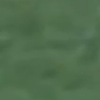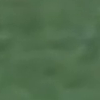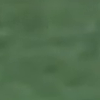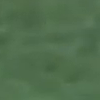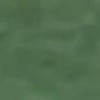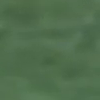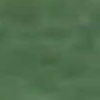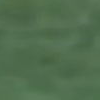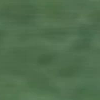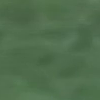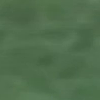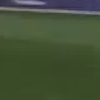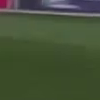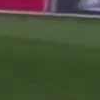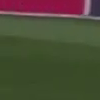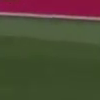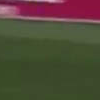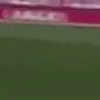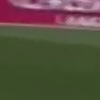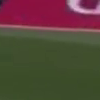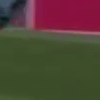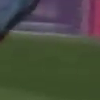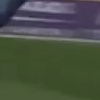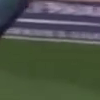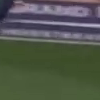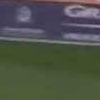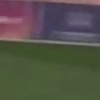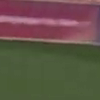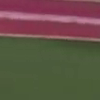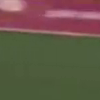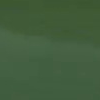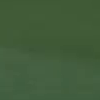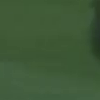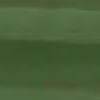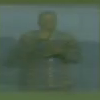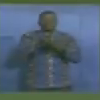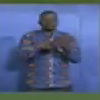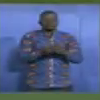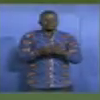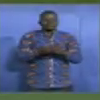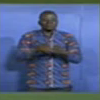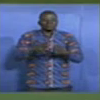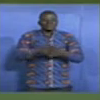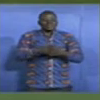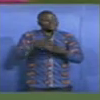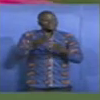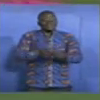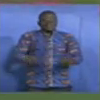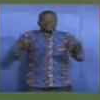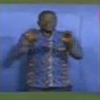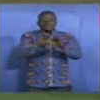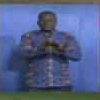Une équipe fortement remaniée, je vous le disais dans un reportage un peu plus tôt dans la journée. Alors,